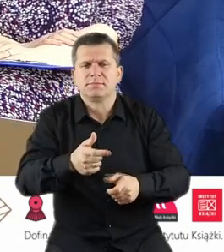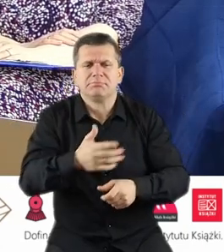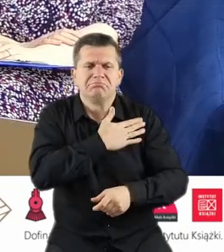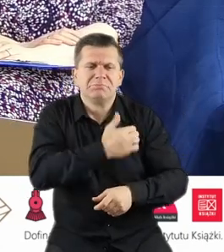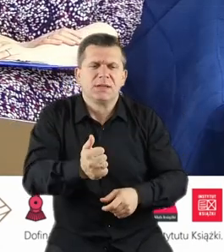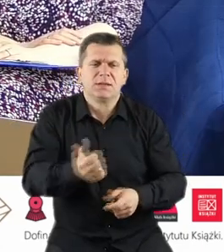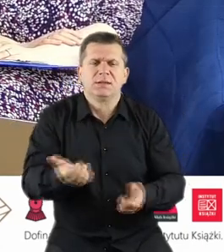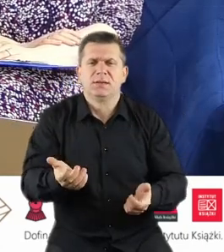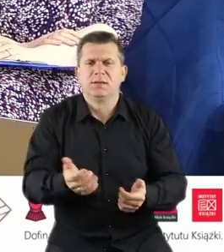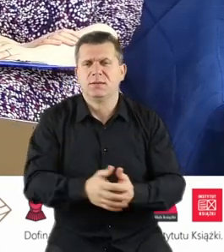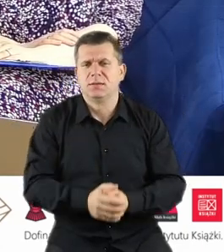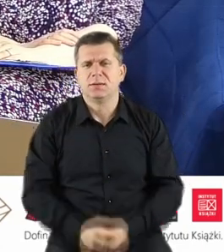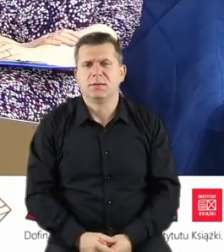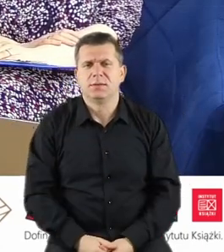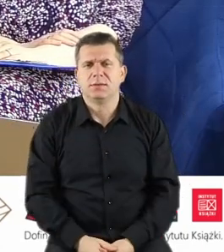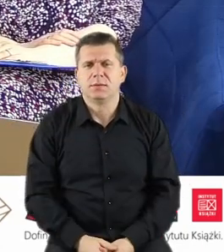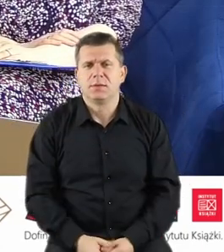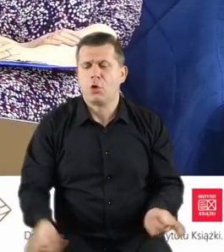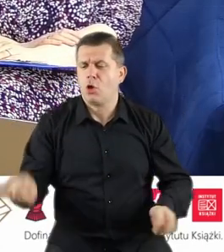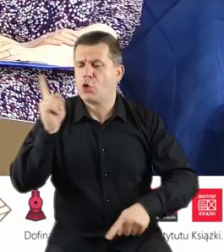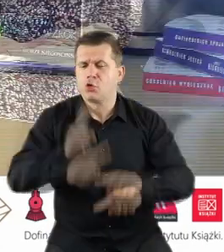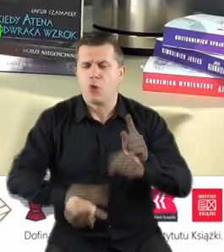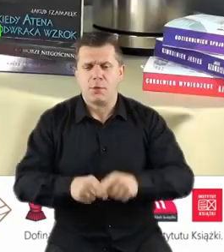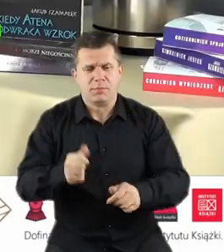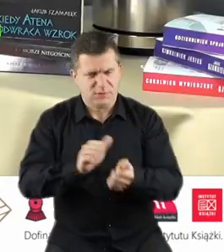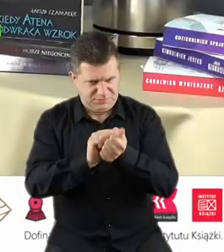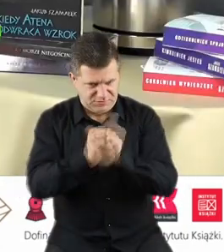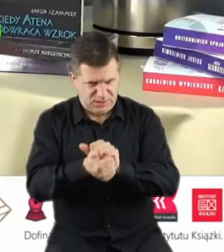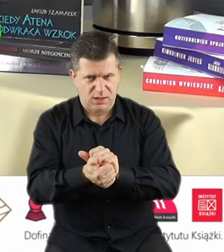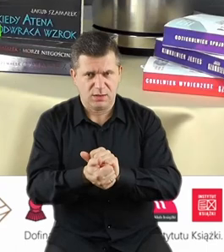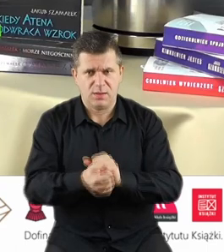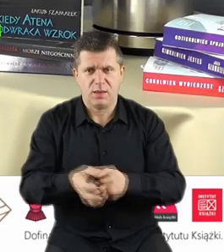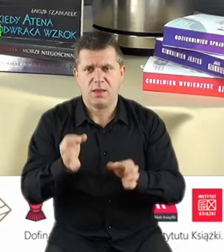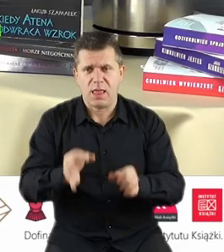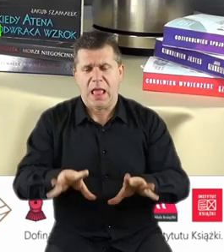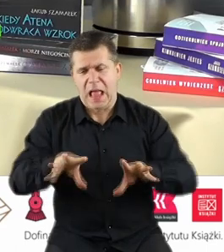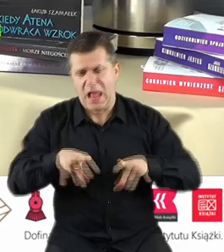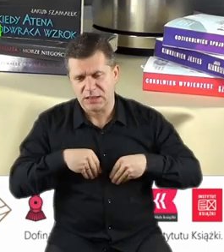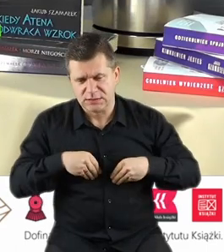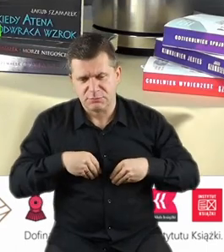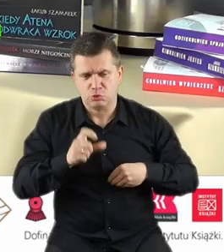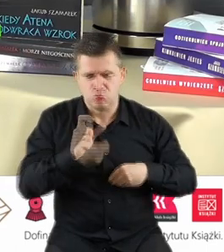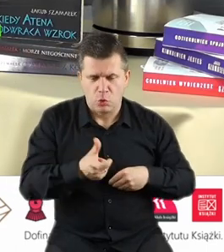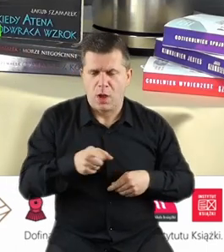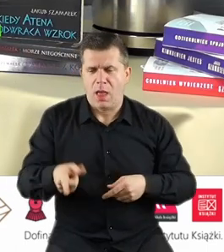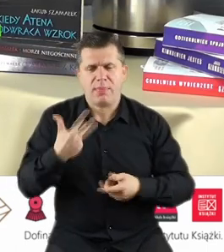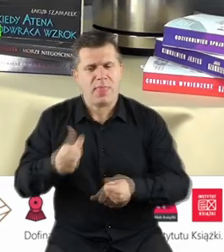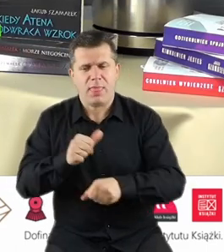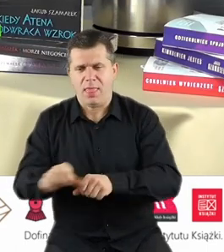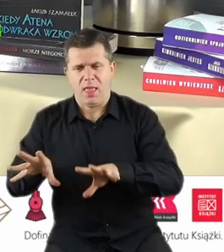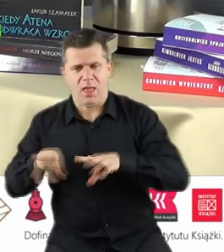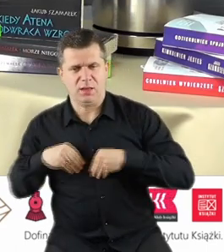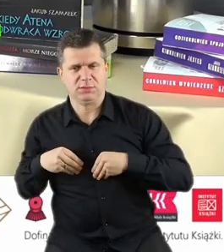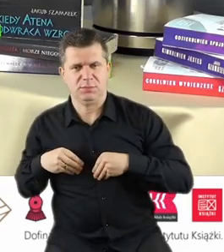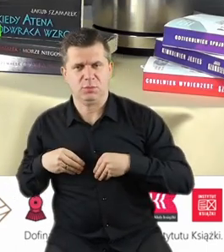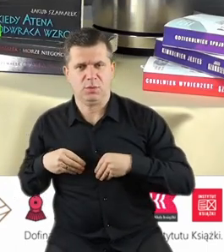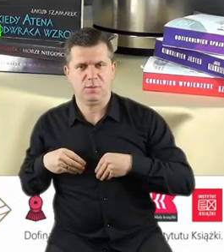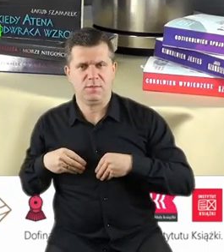pytanie. Oczywiście normy się zmienią i to, co jest akceptowalne, czy nie jest akceptowalne i co jest jakby